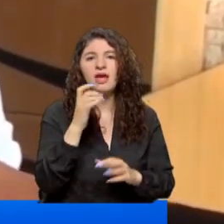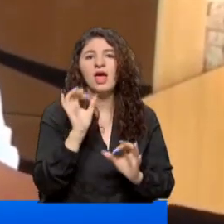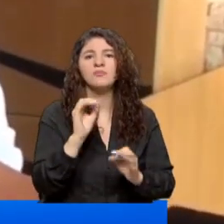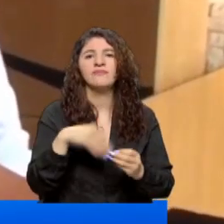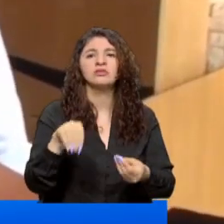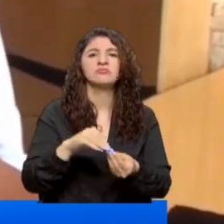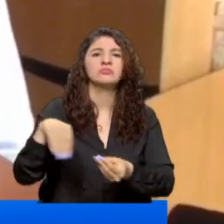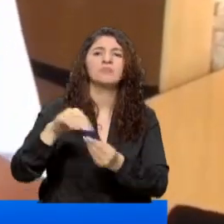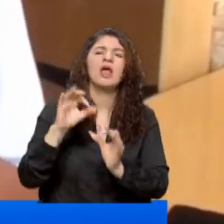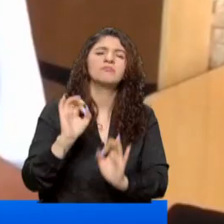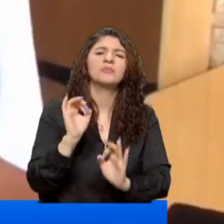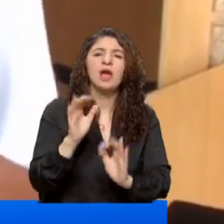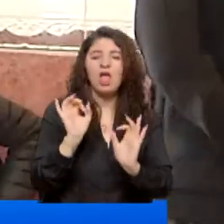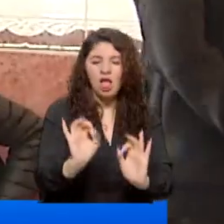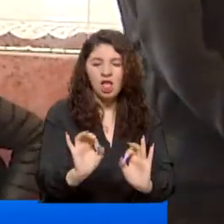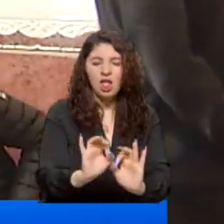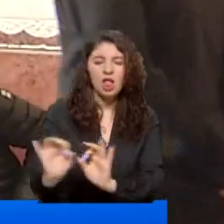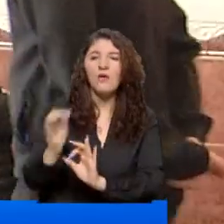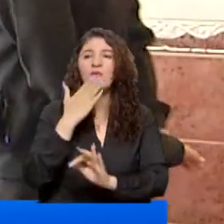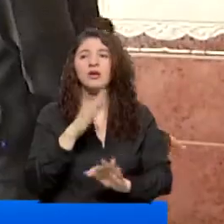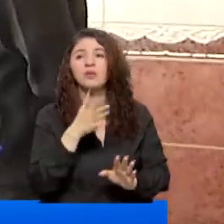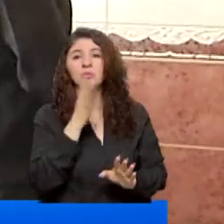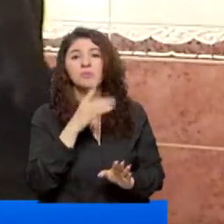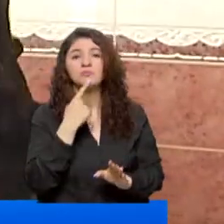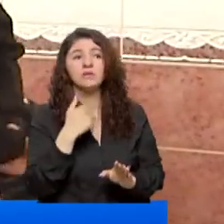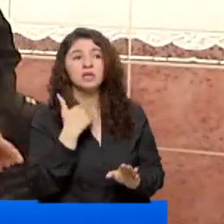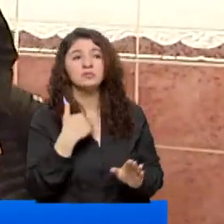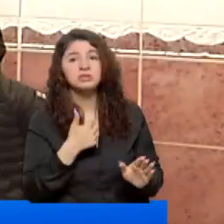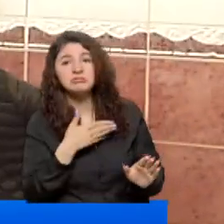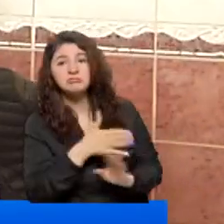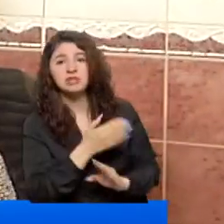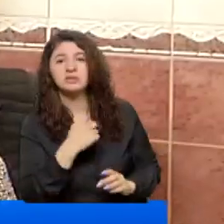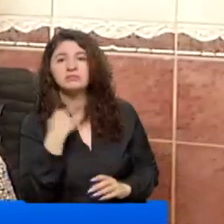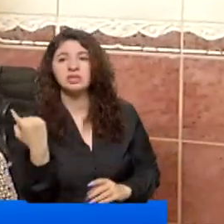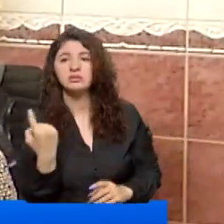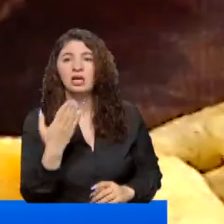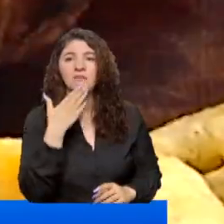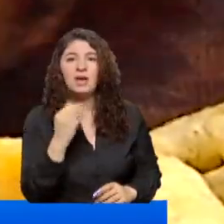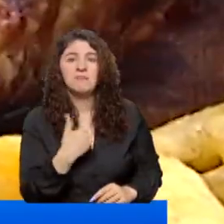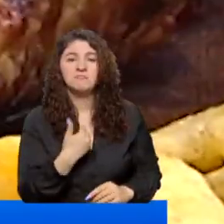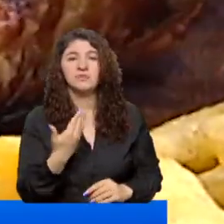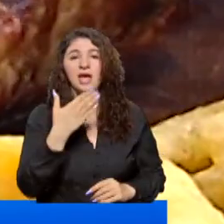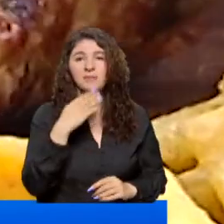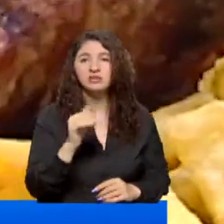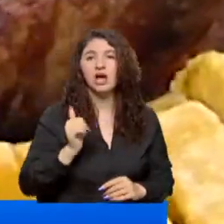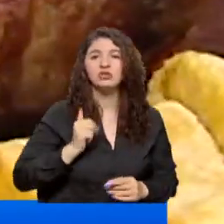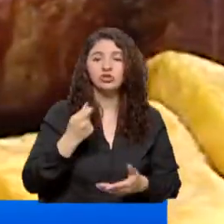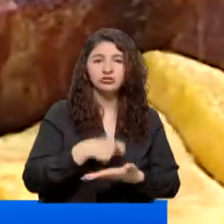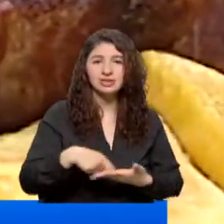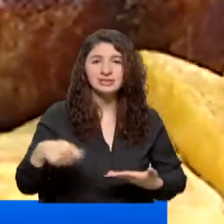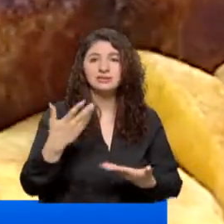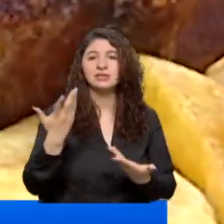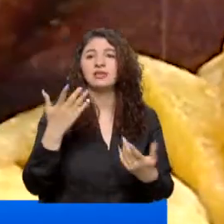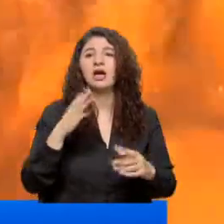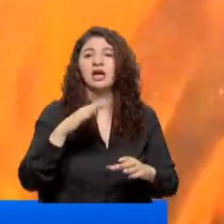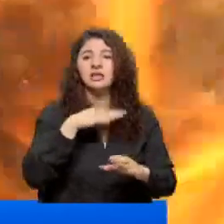süreç fiyatlar yükseliyor yani yerinde Sabit değil vallahi bilmiyorum kırmızı temiz yaşamayız emekliyiz emeklisi asgari ücretle